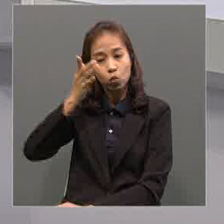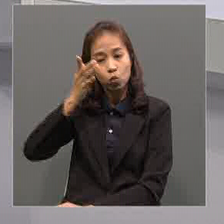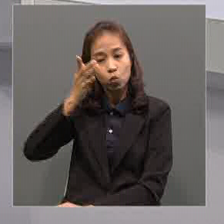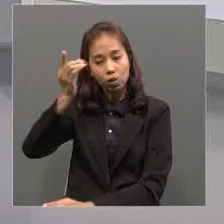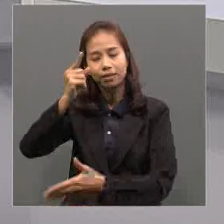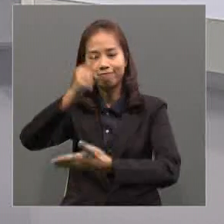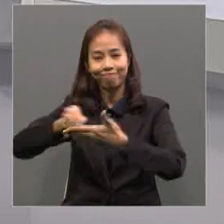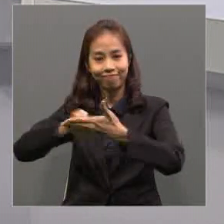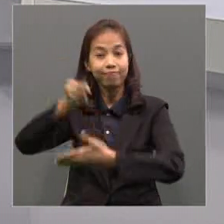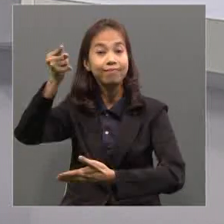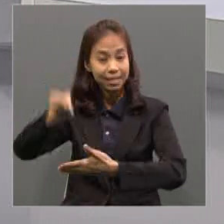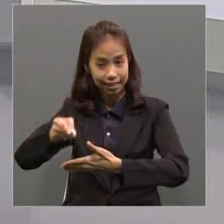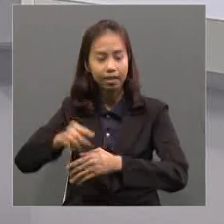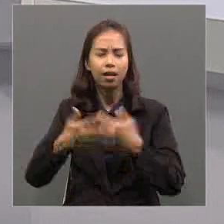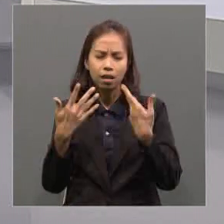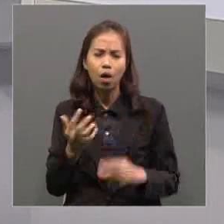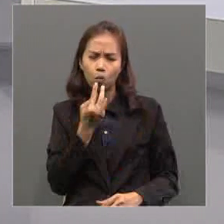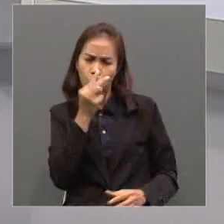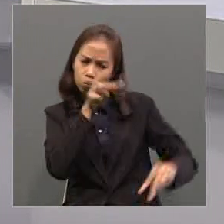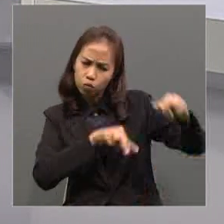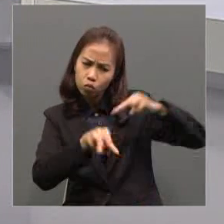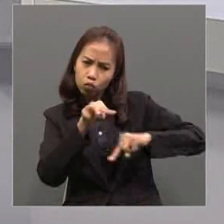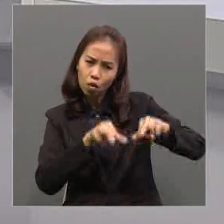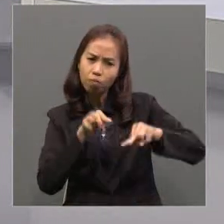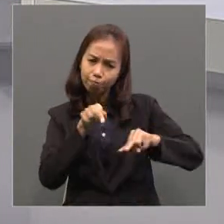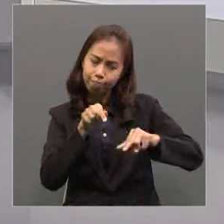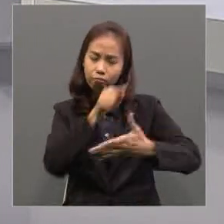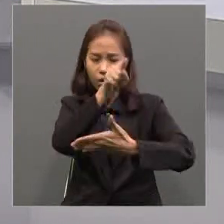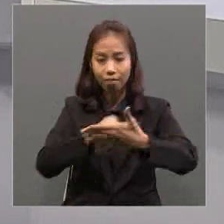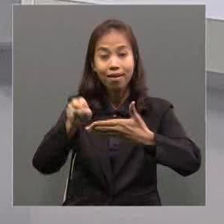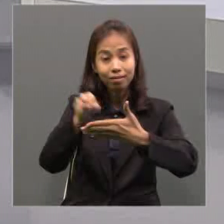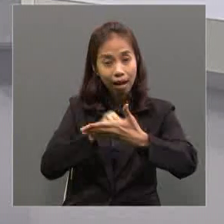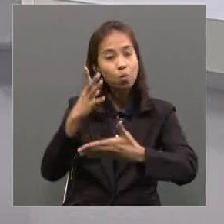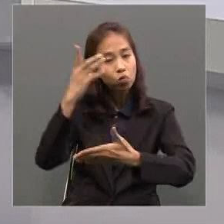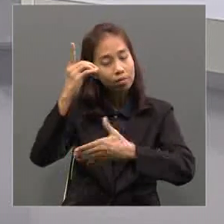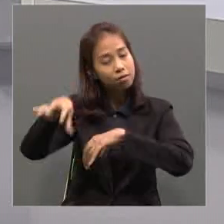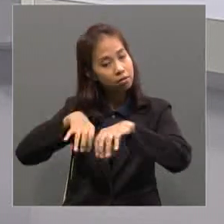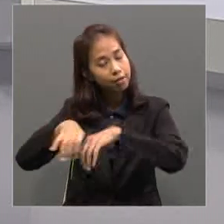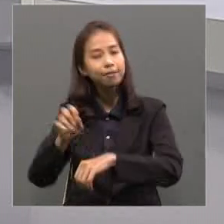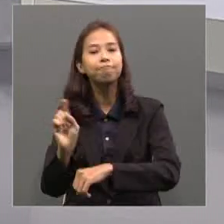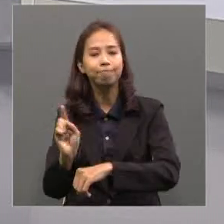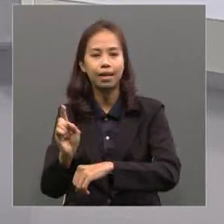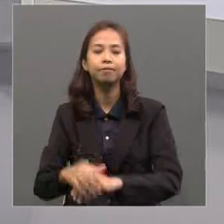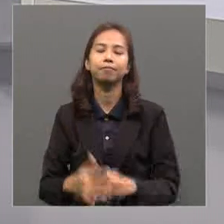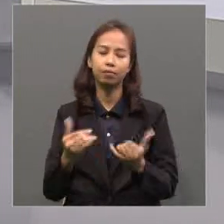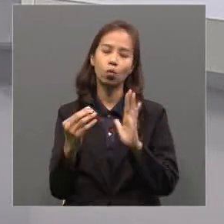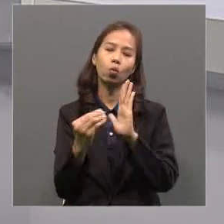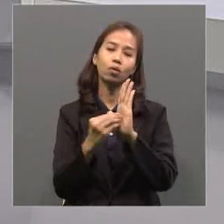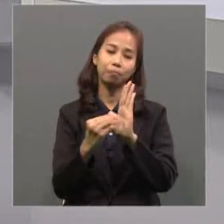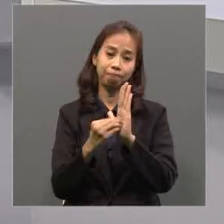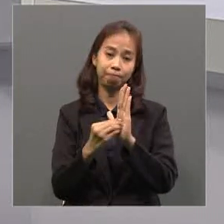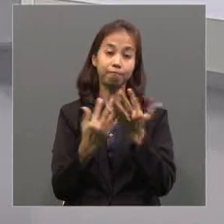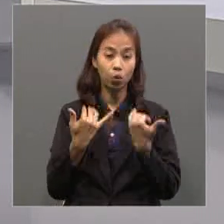นี้รวมไปถึงมาตรวจสอบความพร้อมด้วยนะคะของการเลือกตั้งที่จะมีขึ้นในวันพรุ่งนี้ในส่วนของพื้นที่กรุงเทพมหานคร